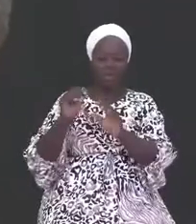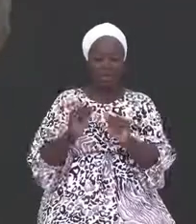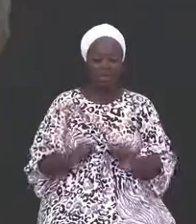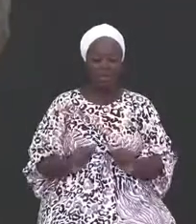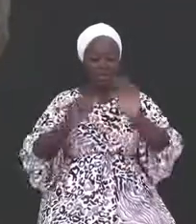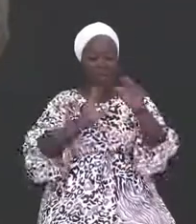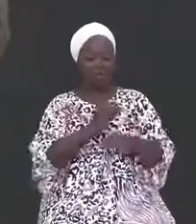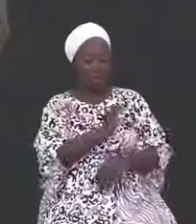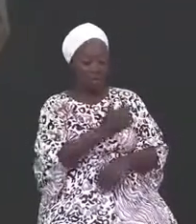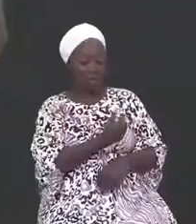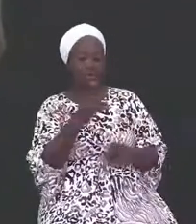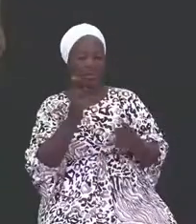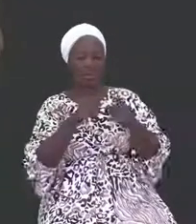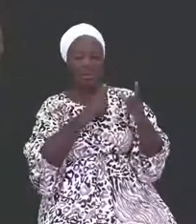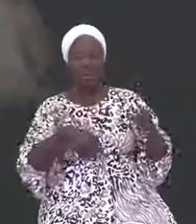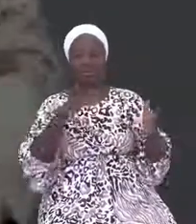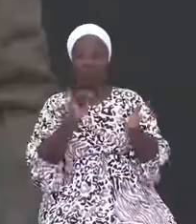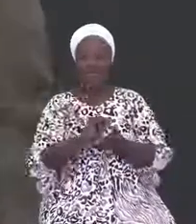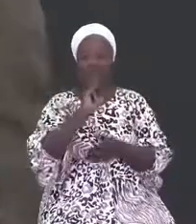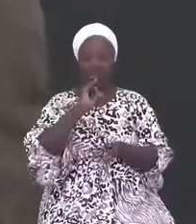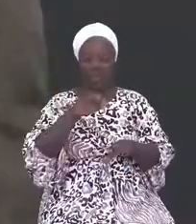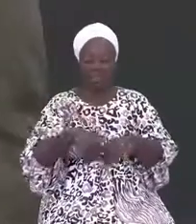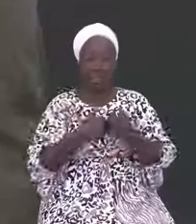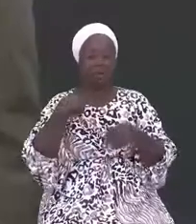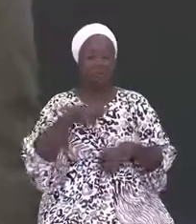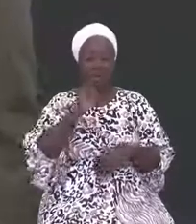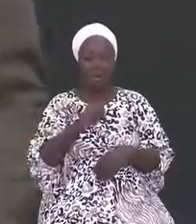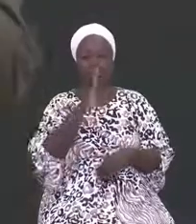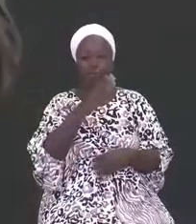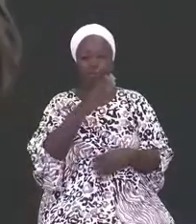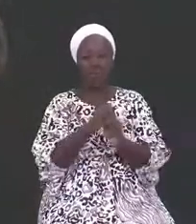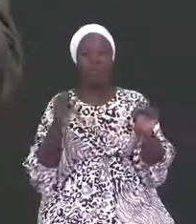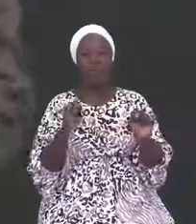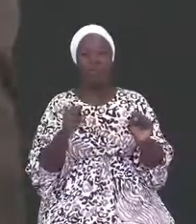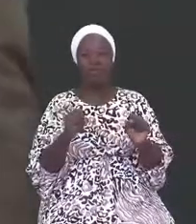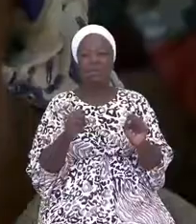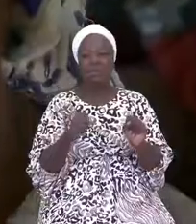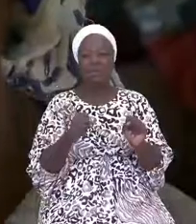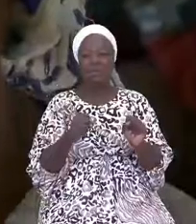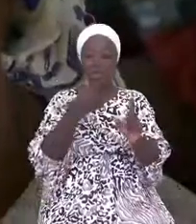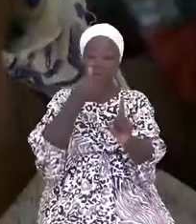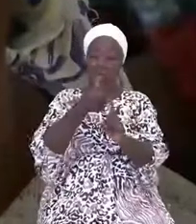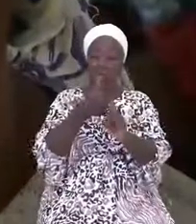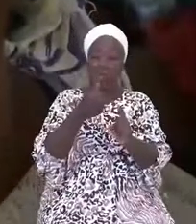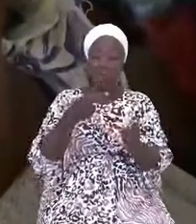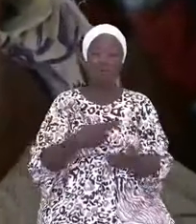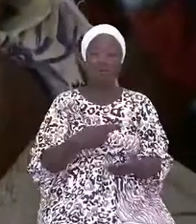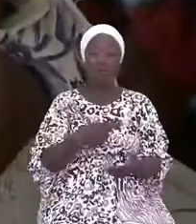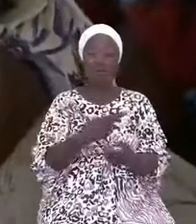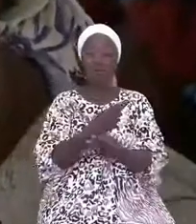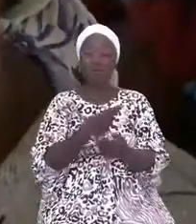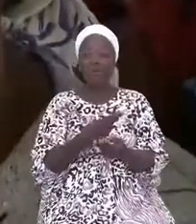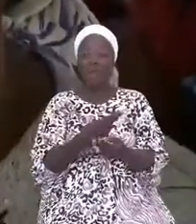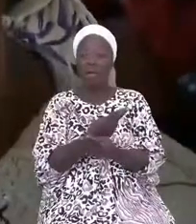par soumission. C'est comme ça nous pouvons être sauvés. La rédemption de soi, impossible. La justice de